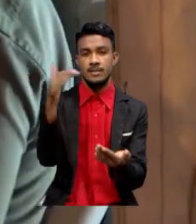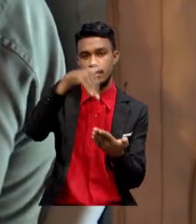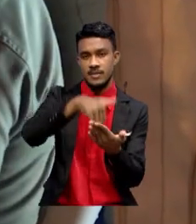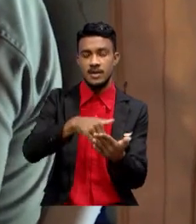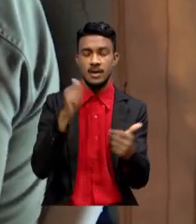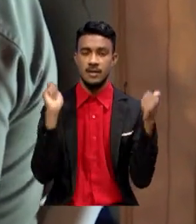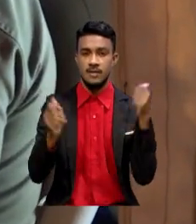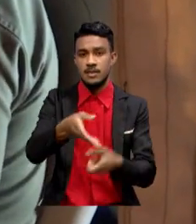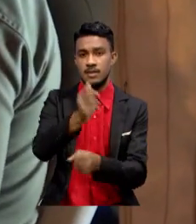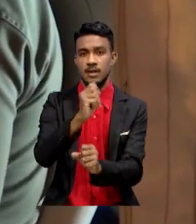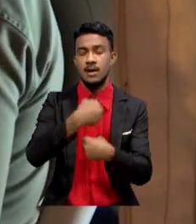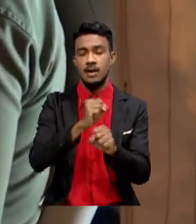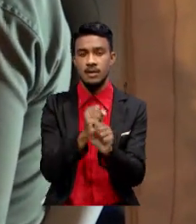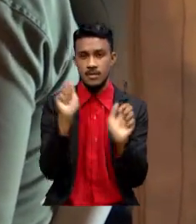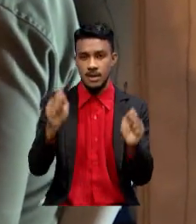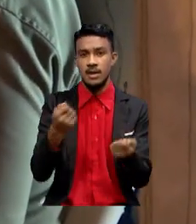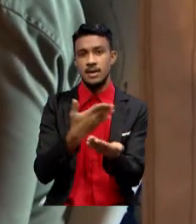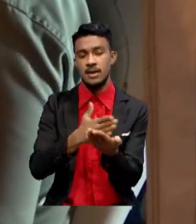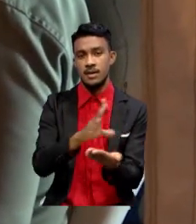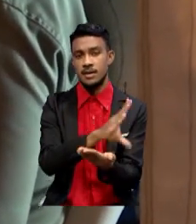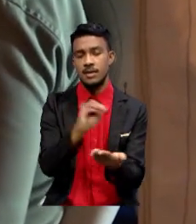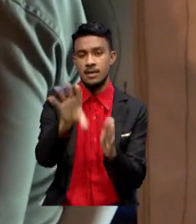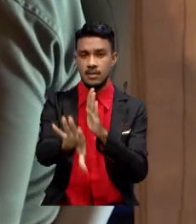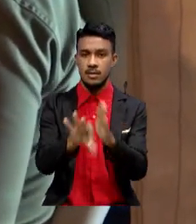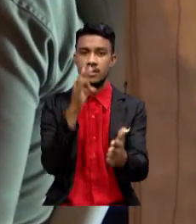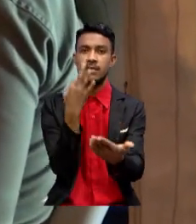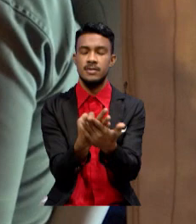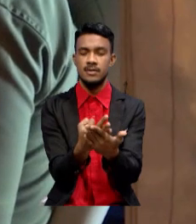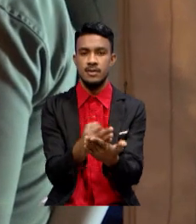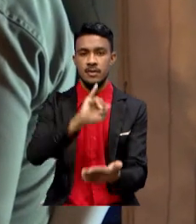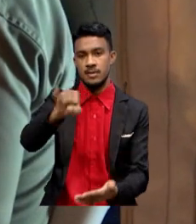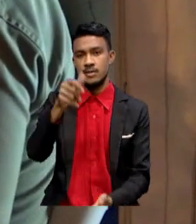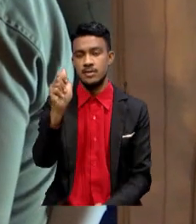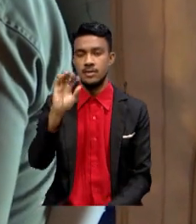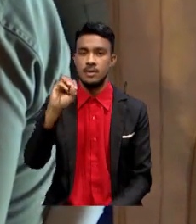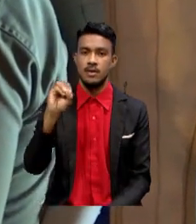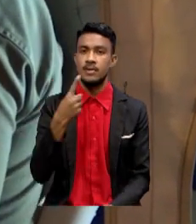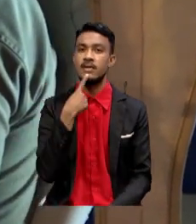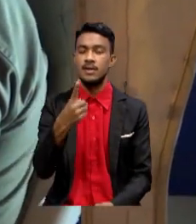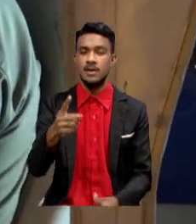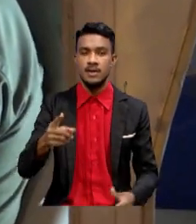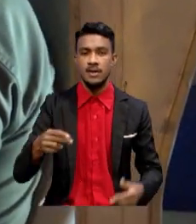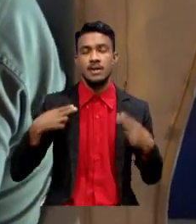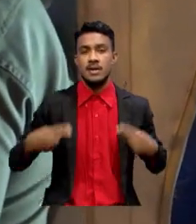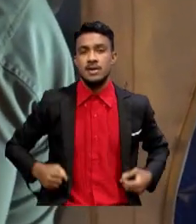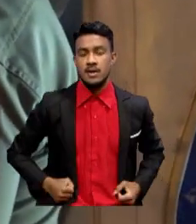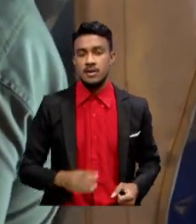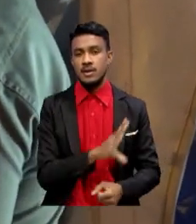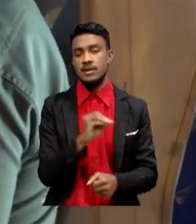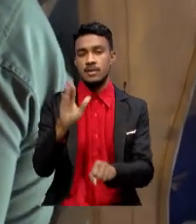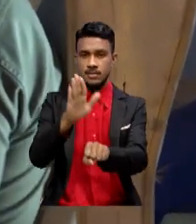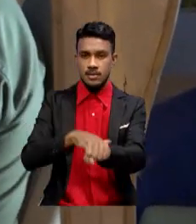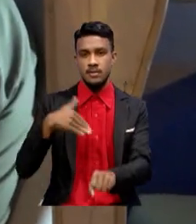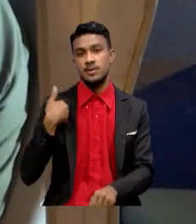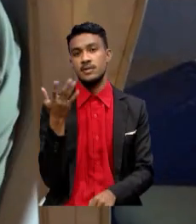ni halau, ho di belehetan rendimento roma. João explica, mas que ho kondisaun saude la permiti, nia se organiza joven